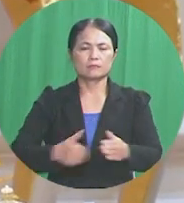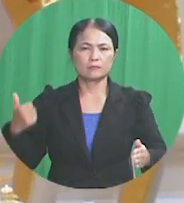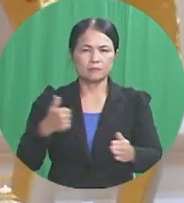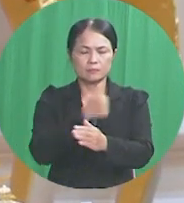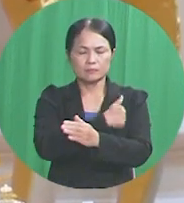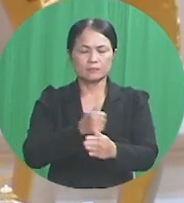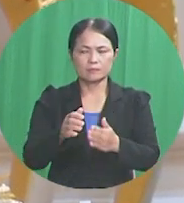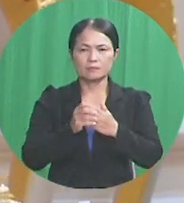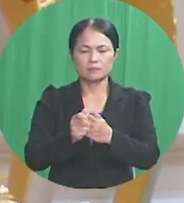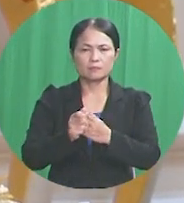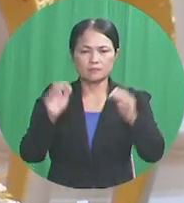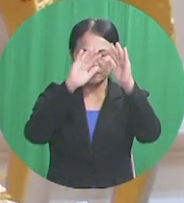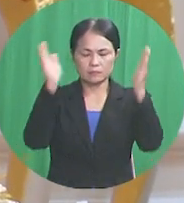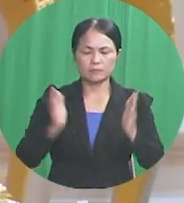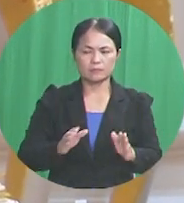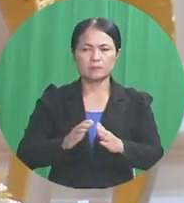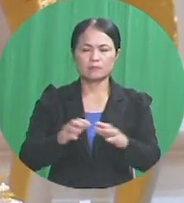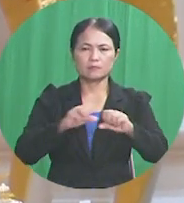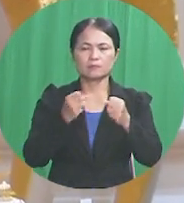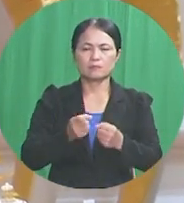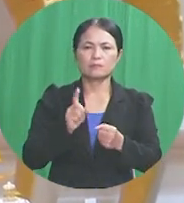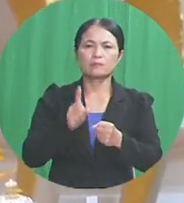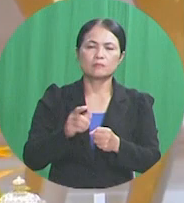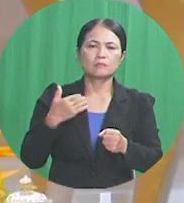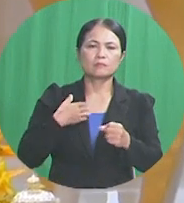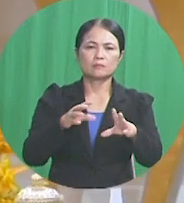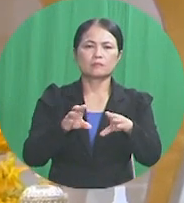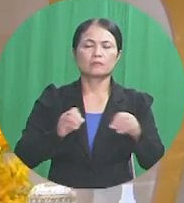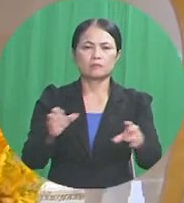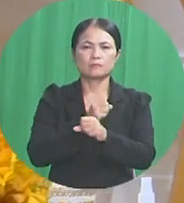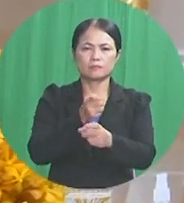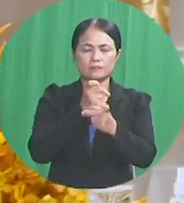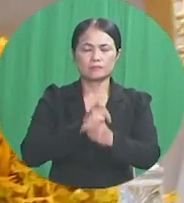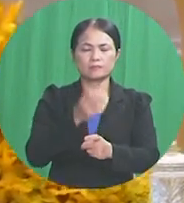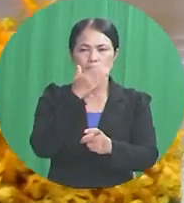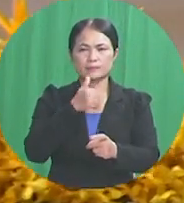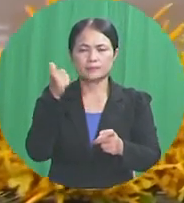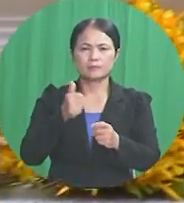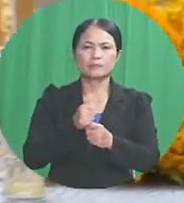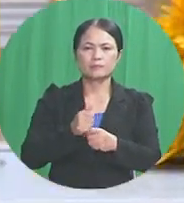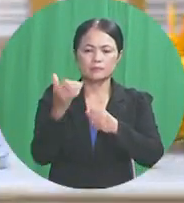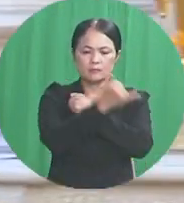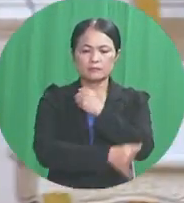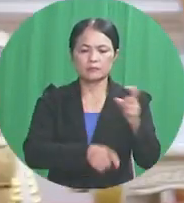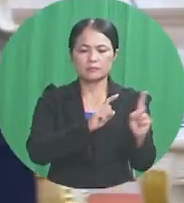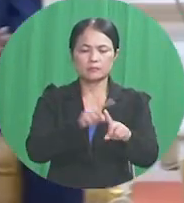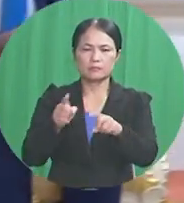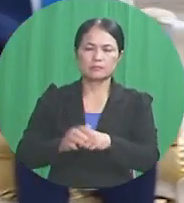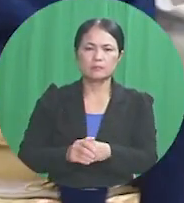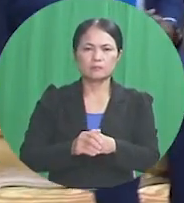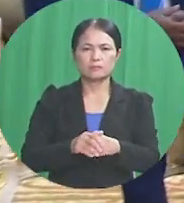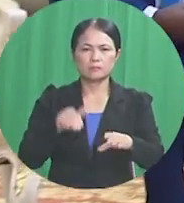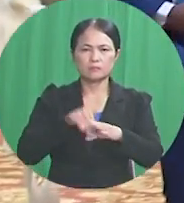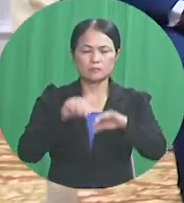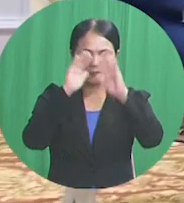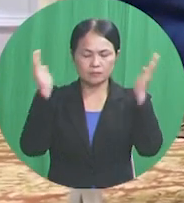โจดักบานดักน้อมอาซินออยคล้ายติจิองกามุยดลตุตุลบานในกากรบก้าวสสารปีบรรดาประเทศดติติดน้องปีพ